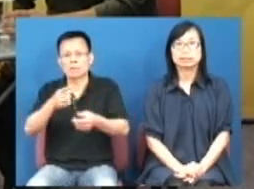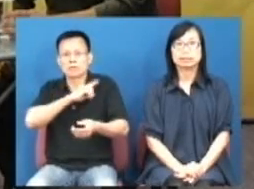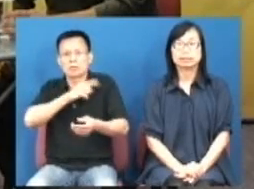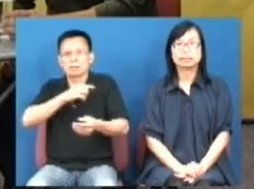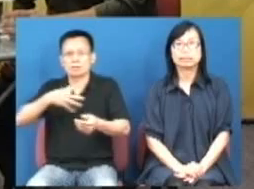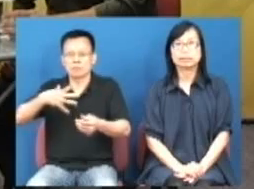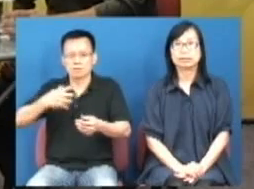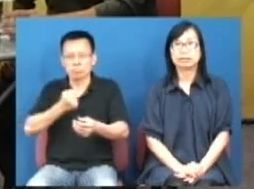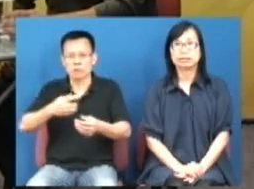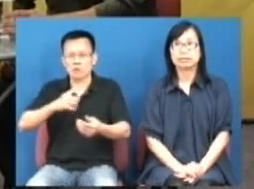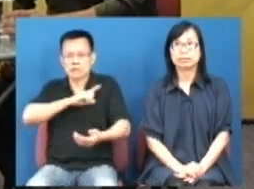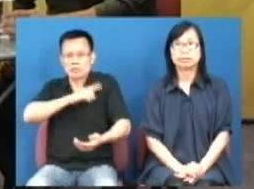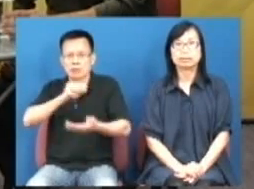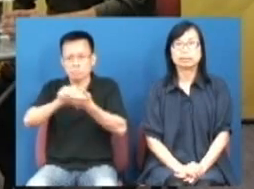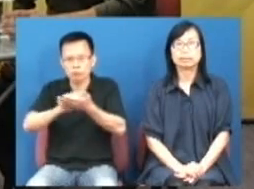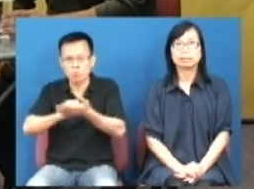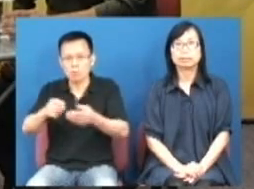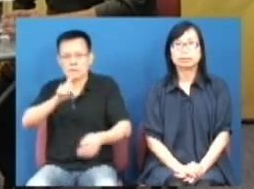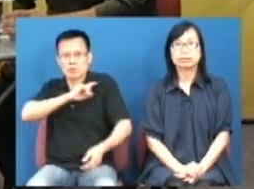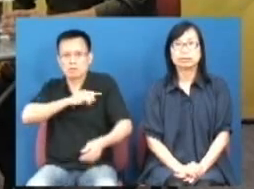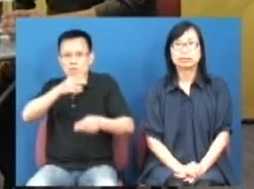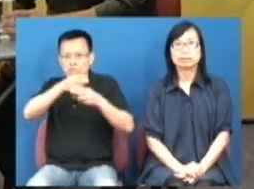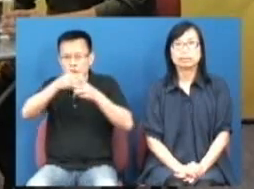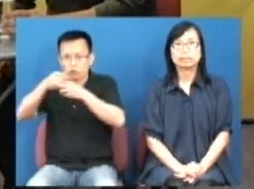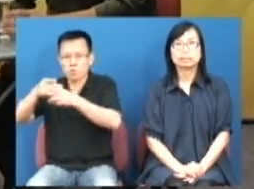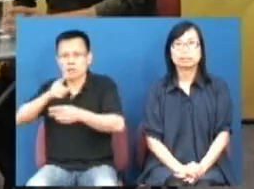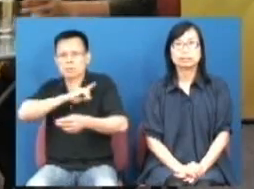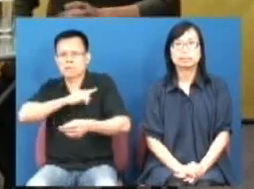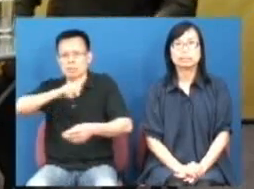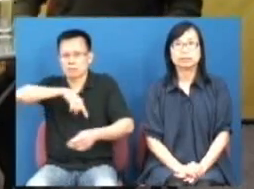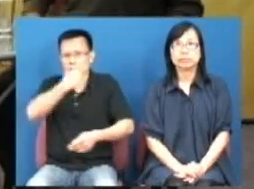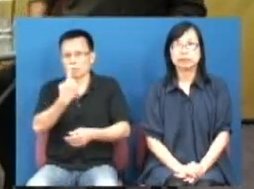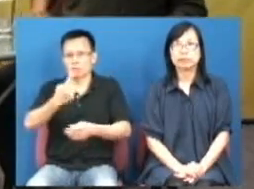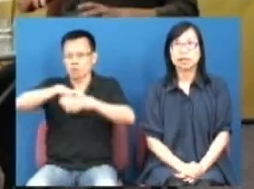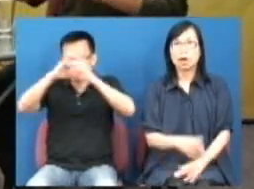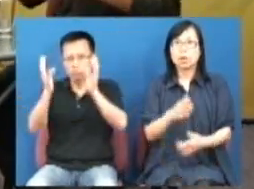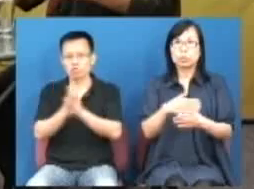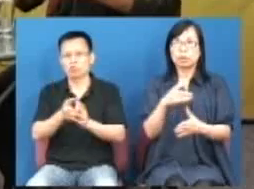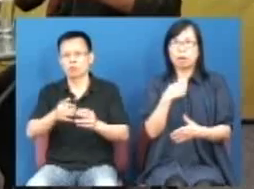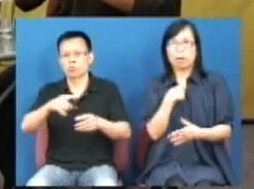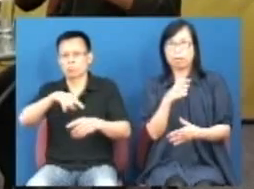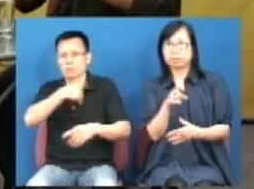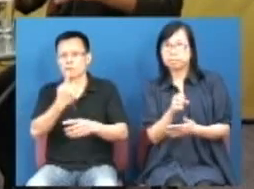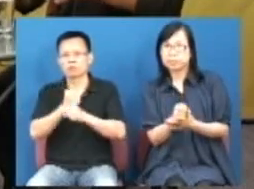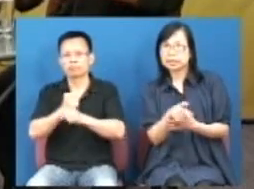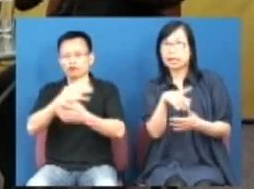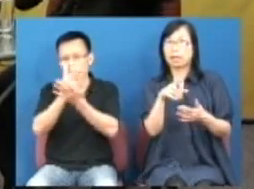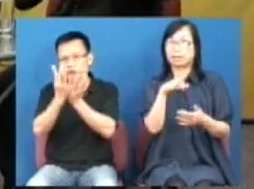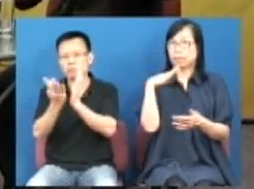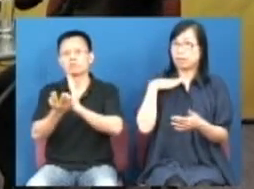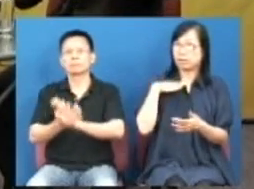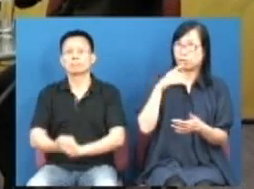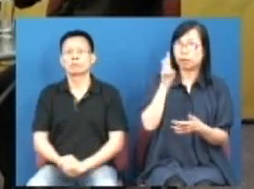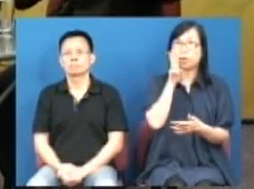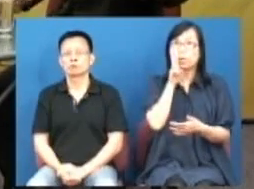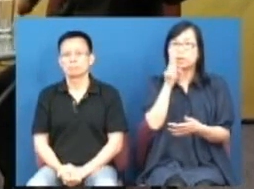己做採訪，自己做拍攝，由頭到尾咧，咁好味，一個人搞掂嘅啦，可以係。 所以我哋覺得其實佢呢個咁嘅情況咧，其實好